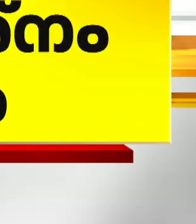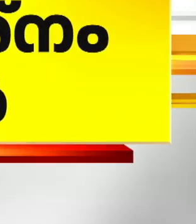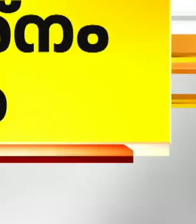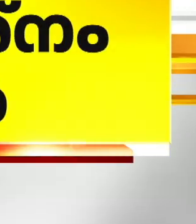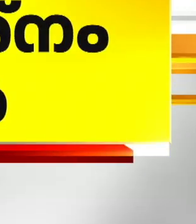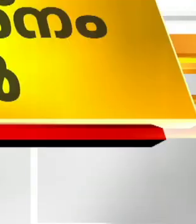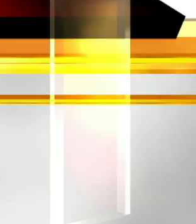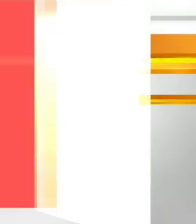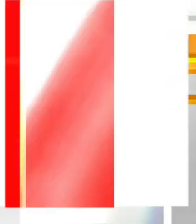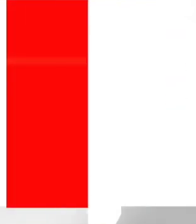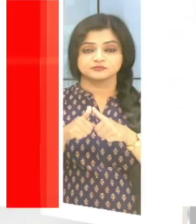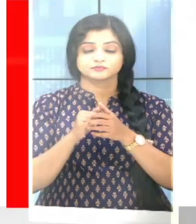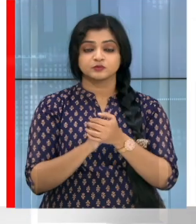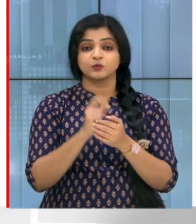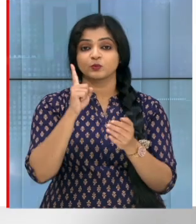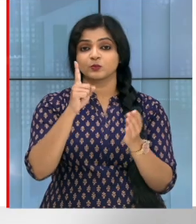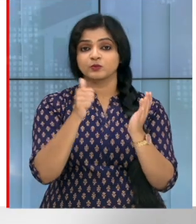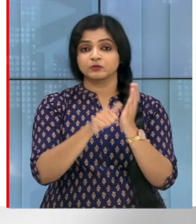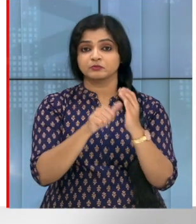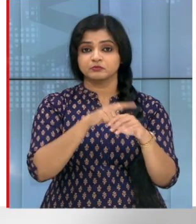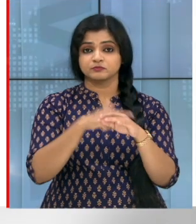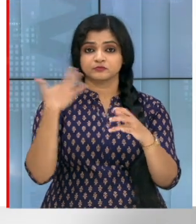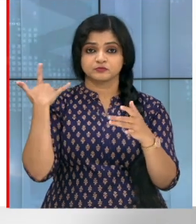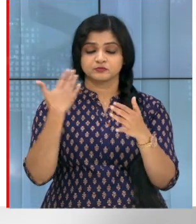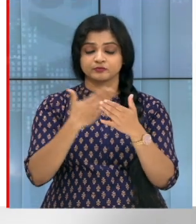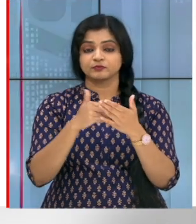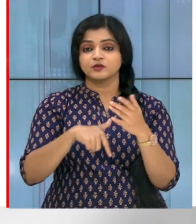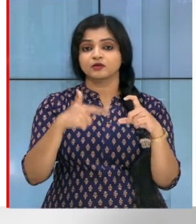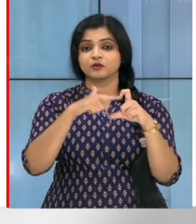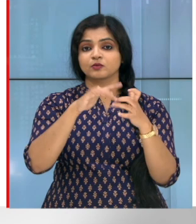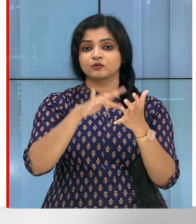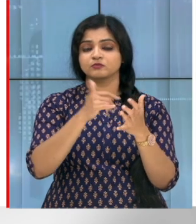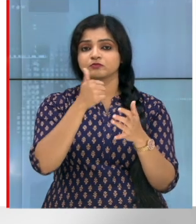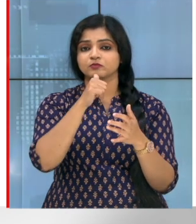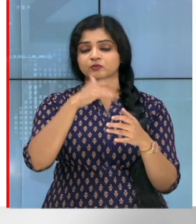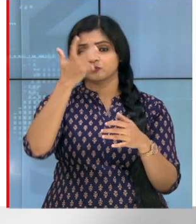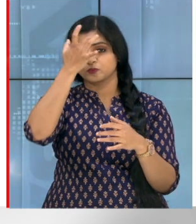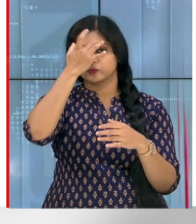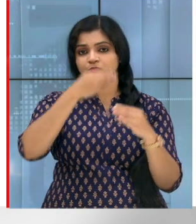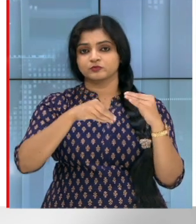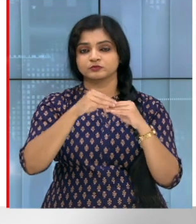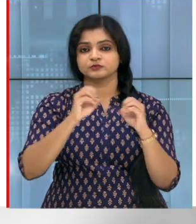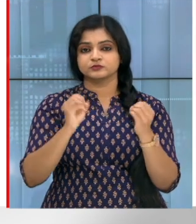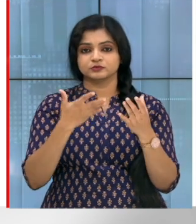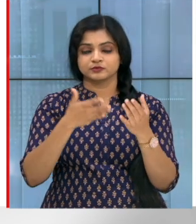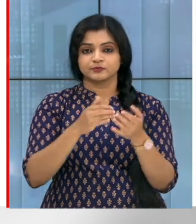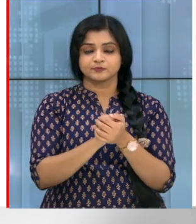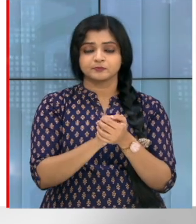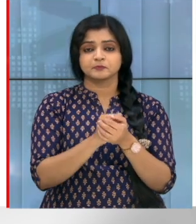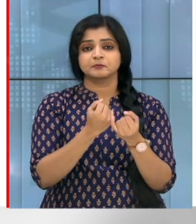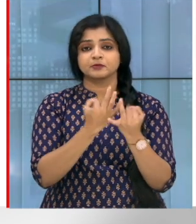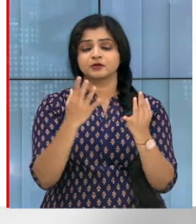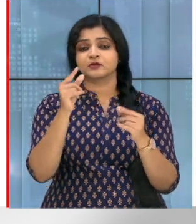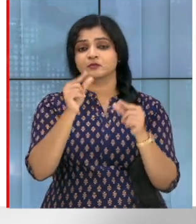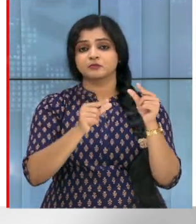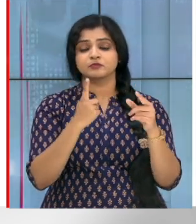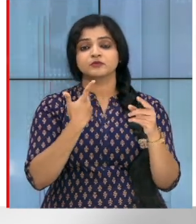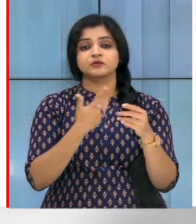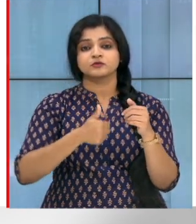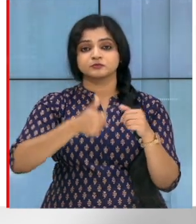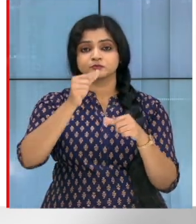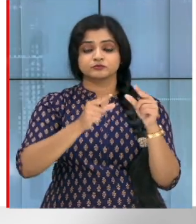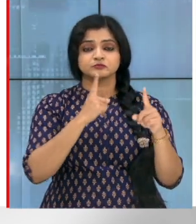പ്രവിത, ഏതാണ്ട് ഒരു മാസമായി കൊച്ചിയിൽ കുടിവെള്ളം മുട്ടിയിട്ട് പല വാതിലുകളിലും ഈ ജനങ്ങൾ, പൊതുജനങ്ങൾ മുട്ടി.